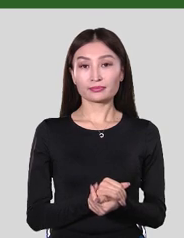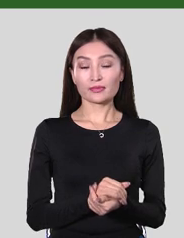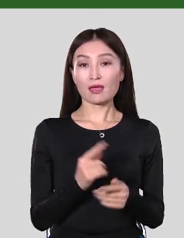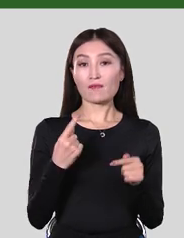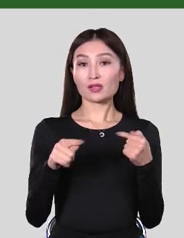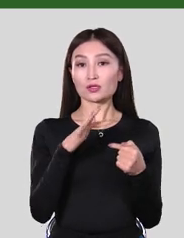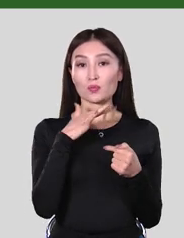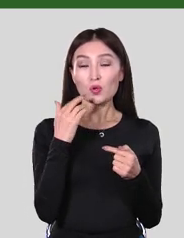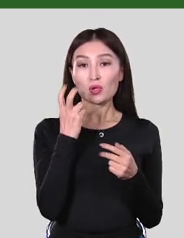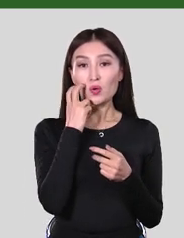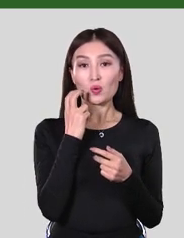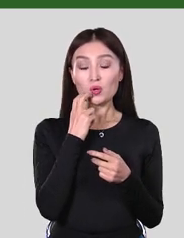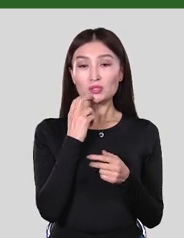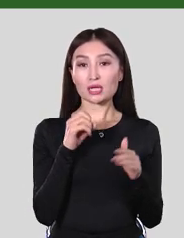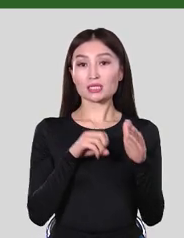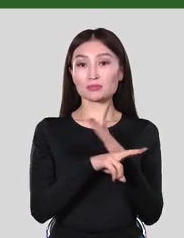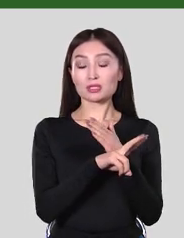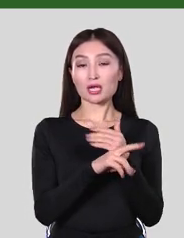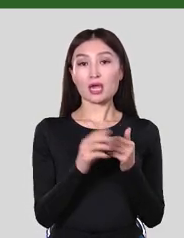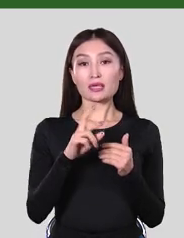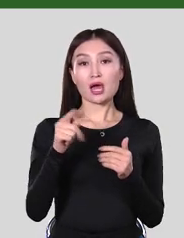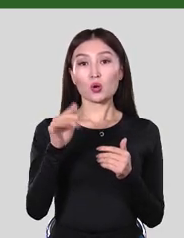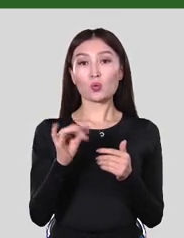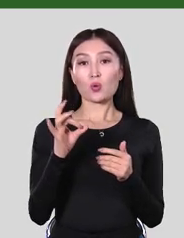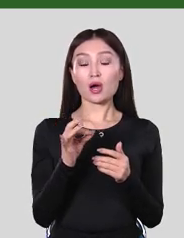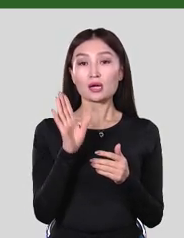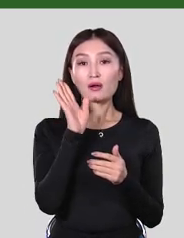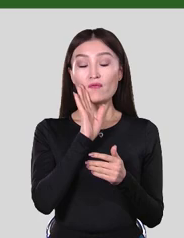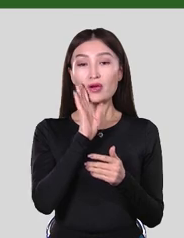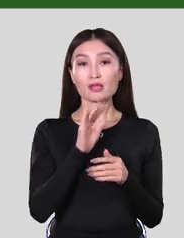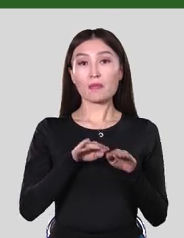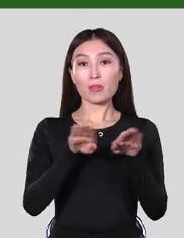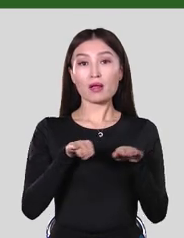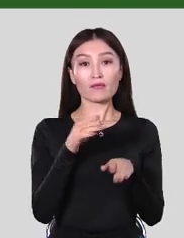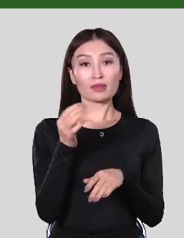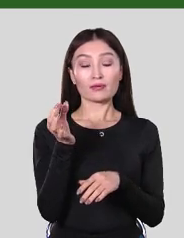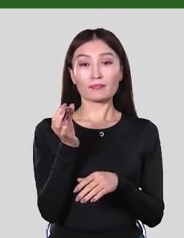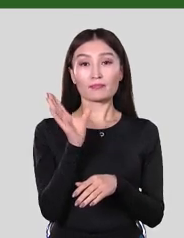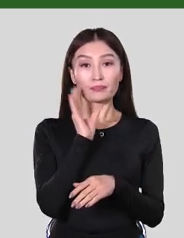В отличие от многих кошек, избегающих воды, ягуар отлично приспособлен к плаванию.